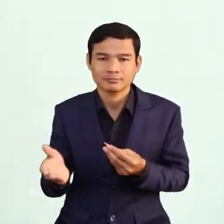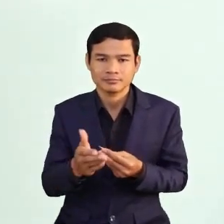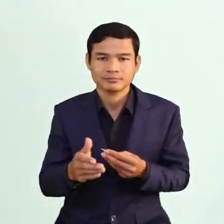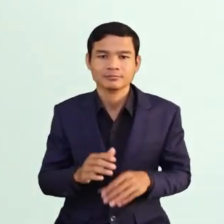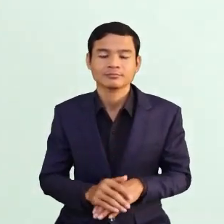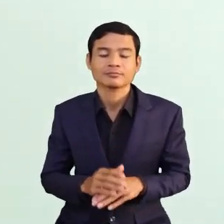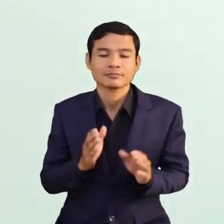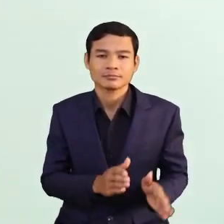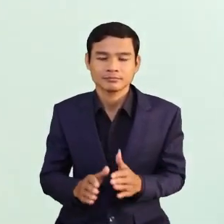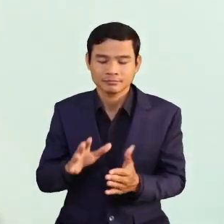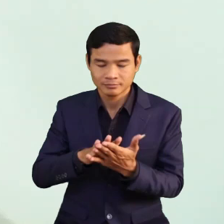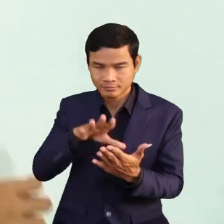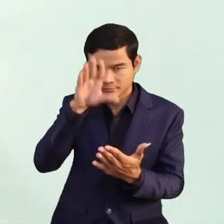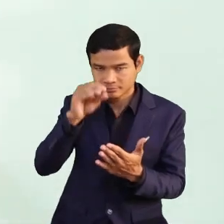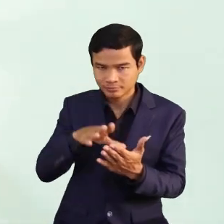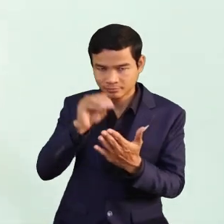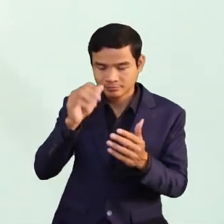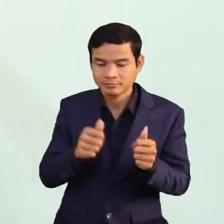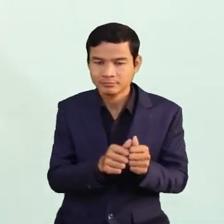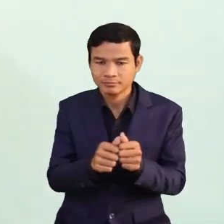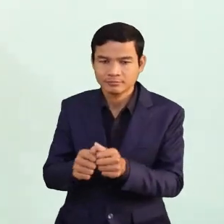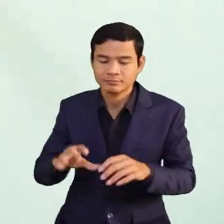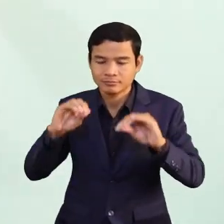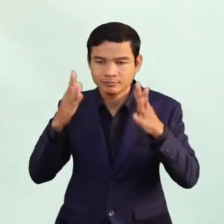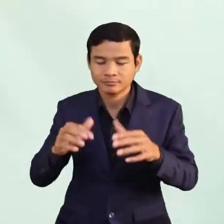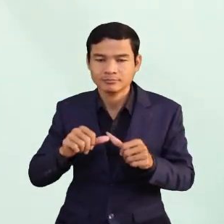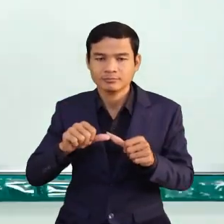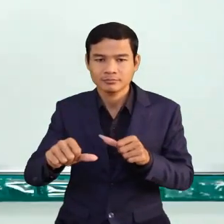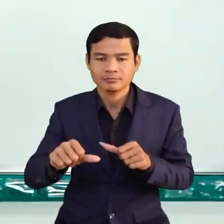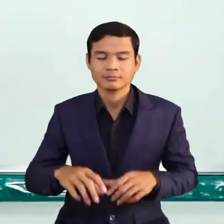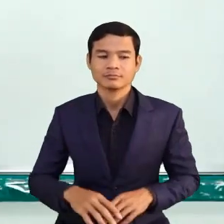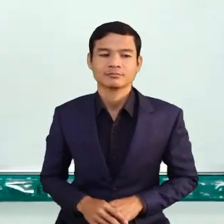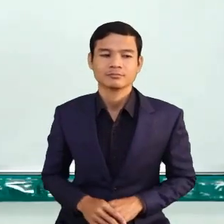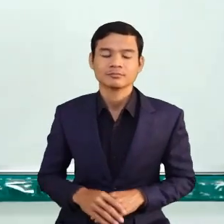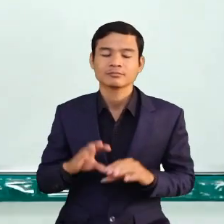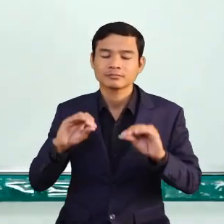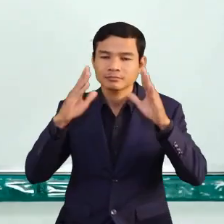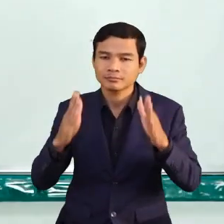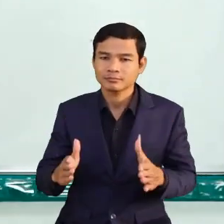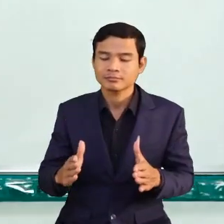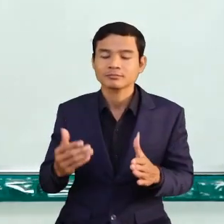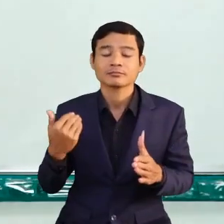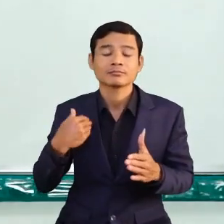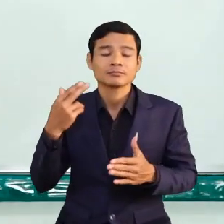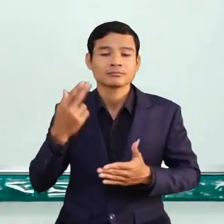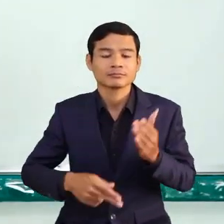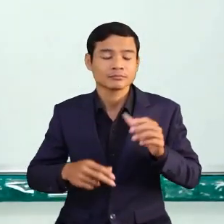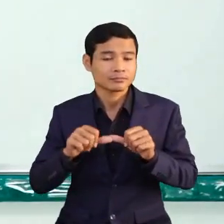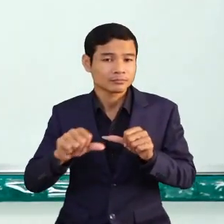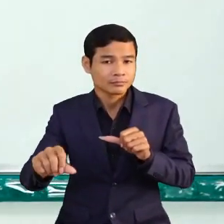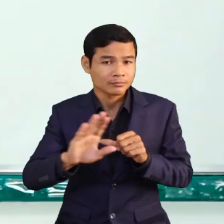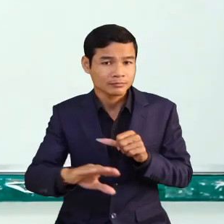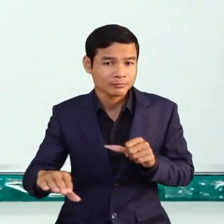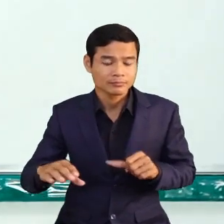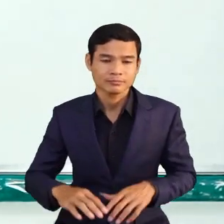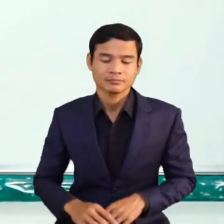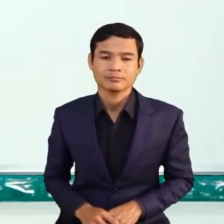ចាត្រៀមសិក្សាជាមួយអ្នកគ្រូបន្តទៀតចាតើអ្នកគ្រូមានអ្វីបន្ត